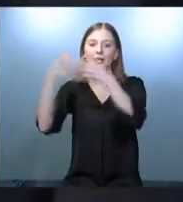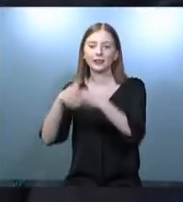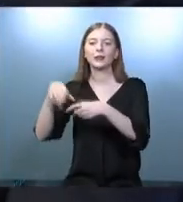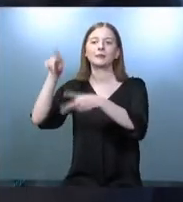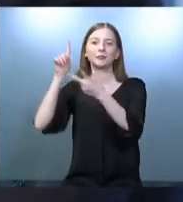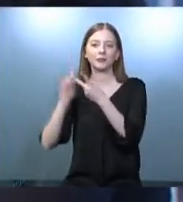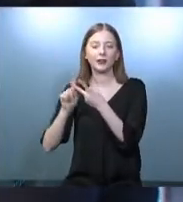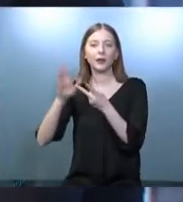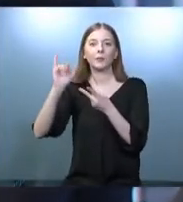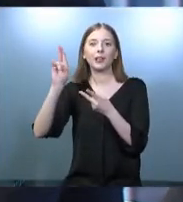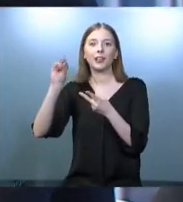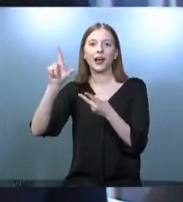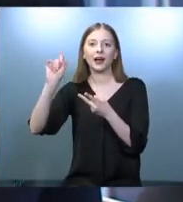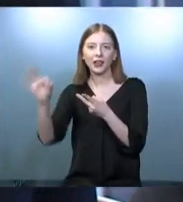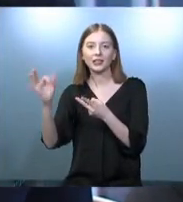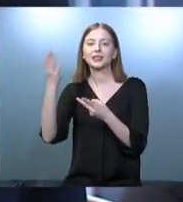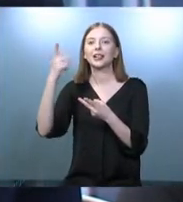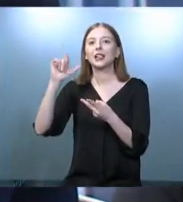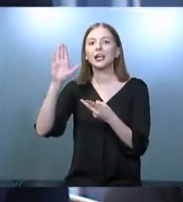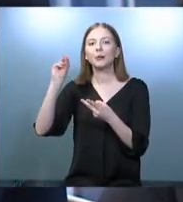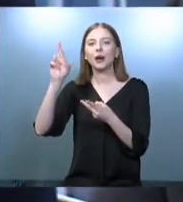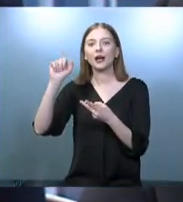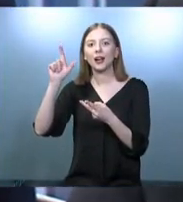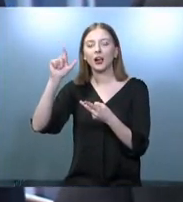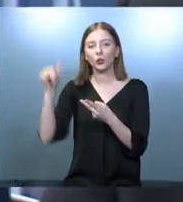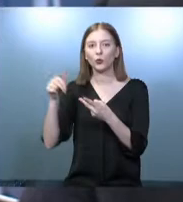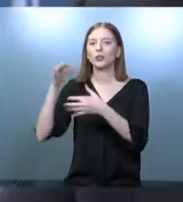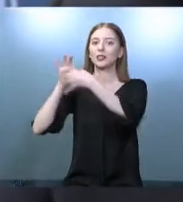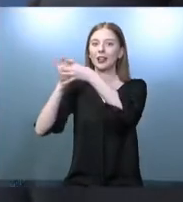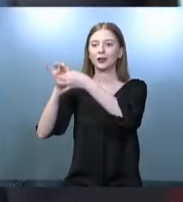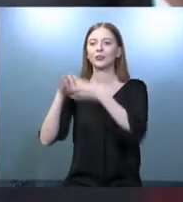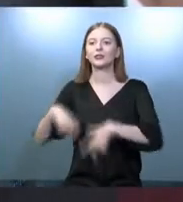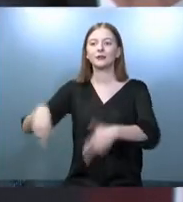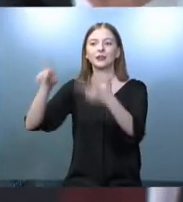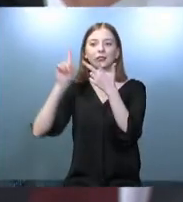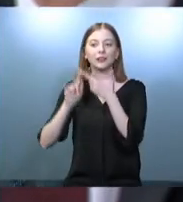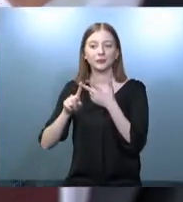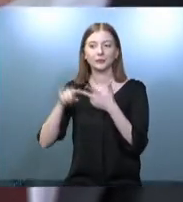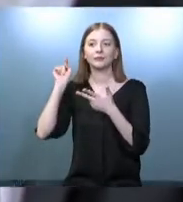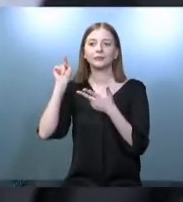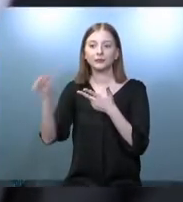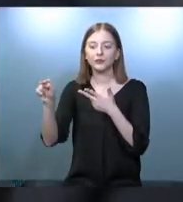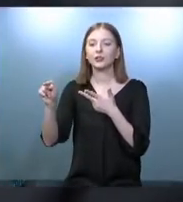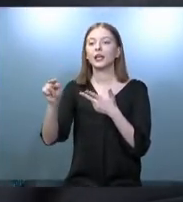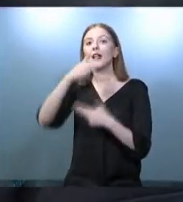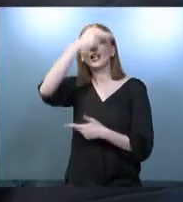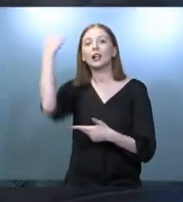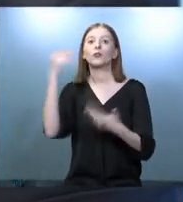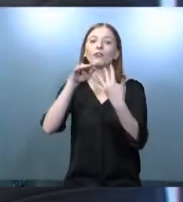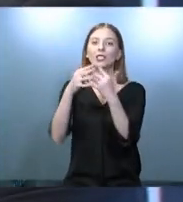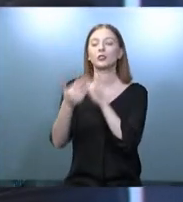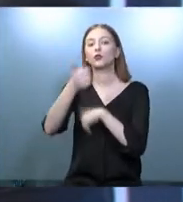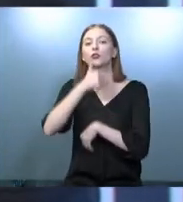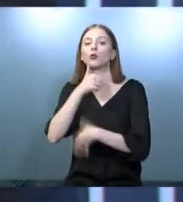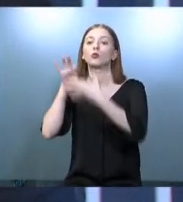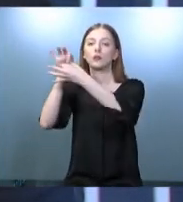Pikelis, Lietuvos Respublikos liberalų sąjūdis. Laba diena. Viktoras Muntenas, Lietuvos valstiečių ir žaliųjų